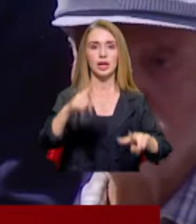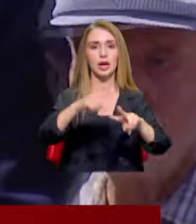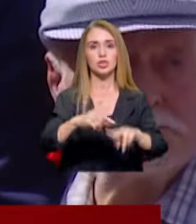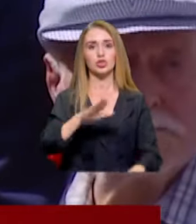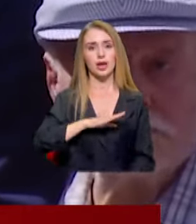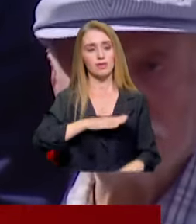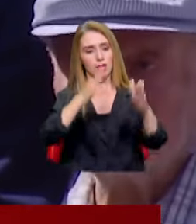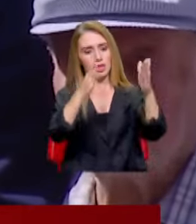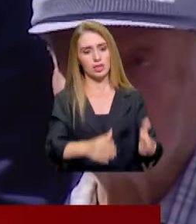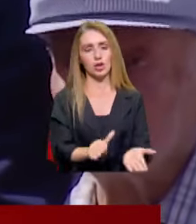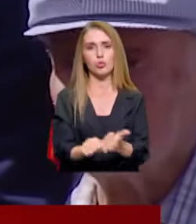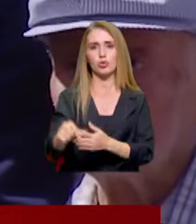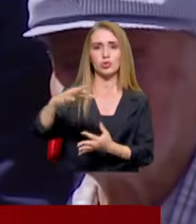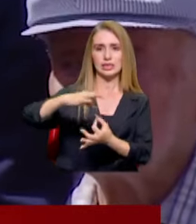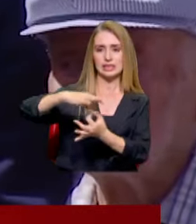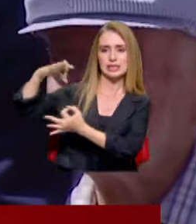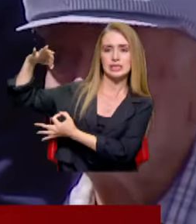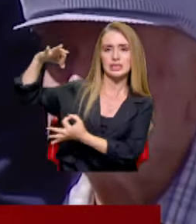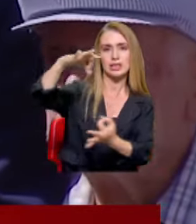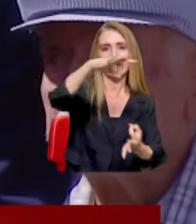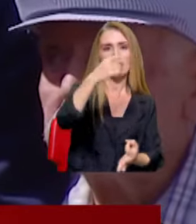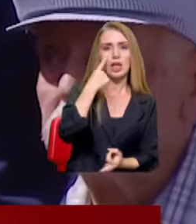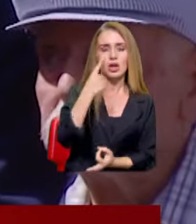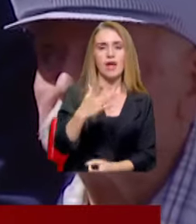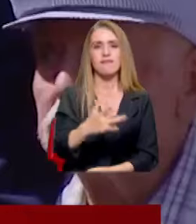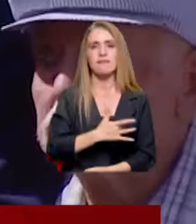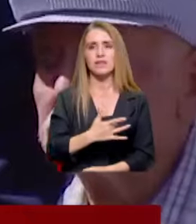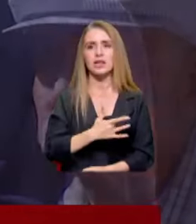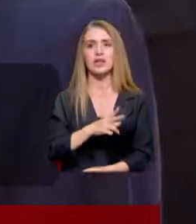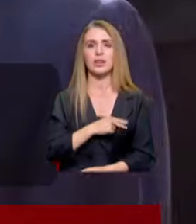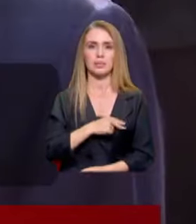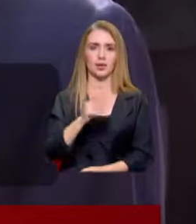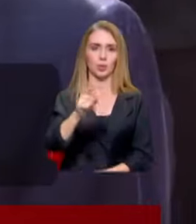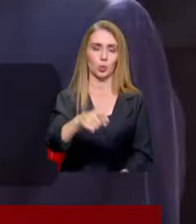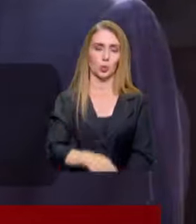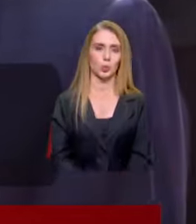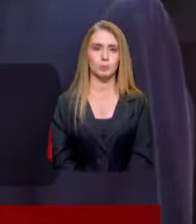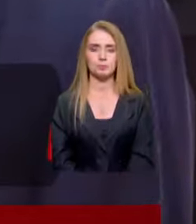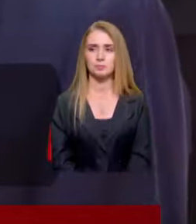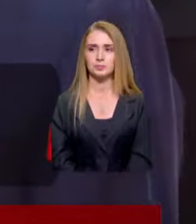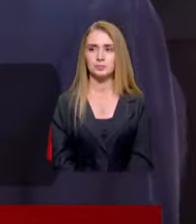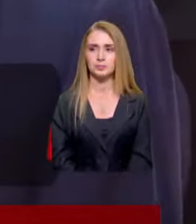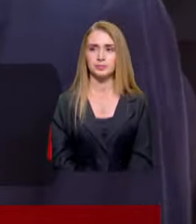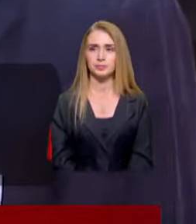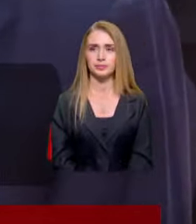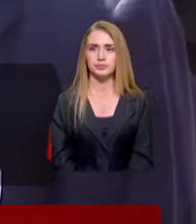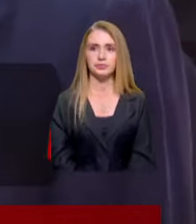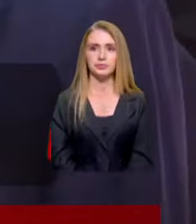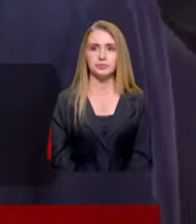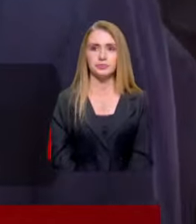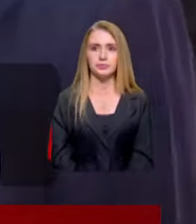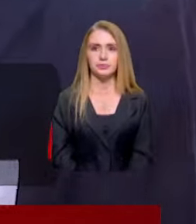evım bütün insanl aleminin mş vicdanının temsilcisidir çok yerde